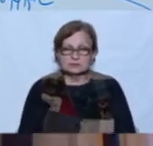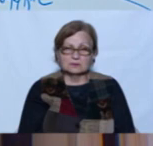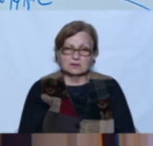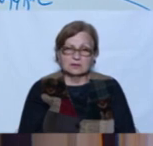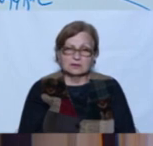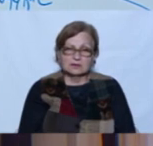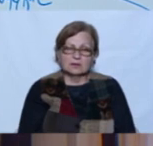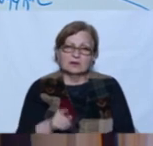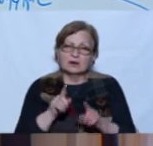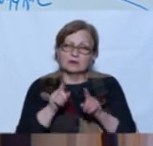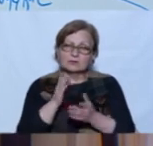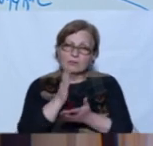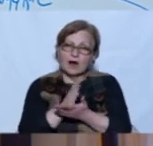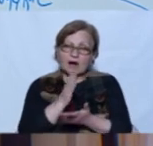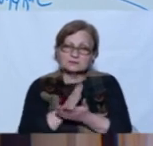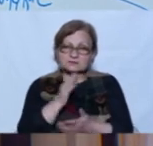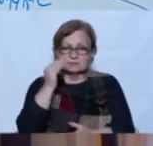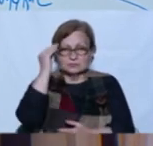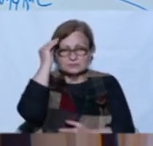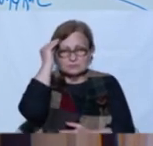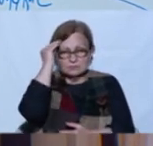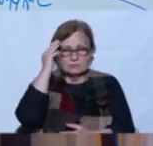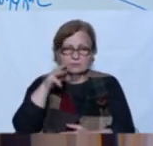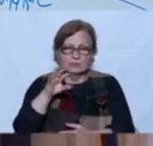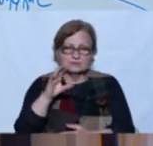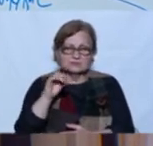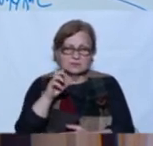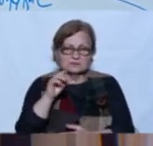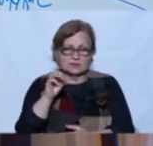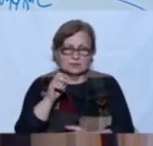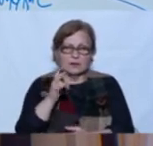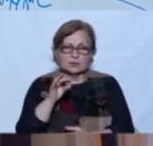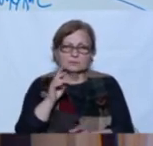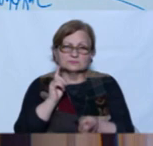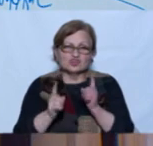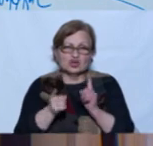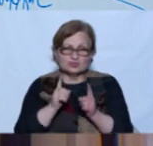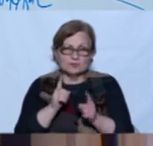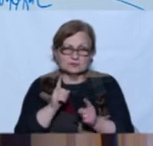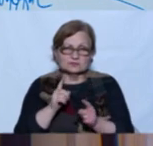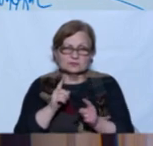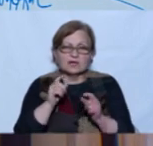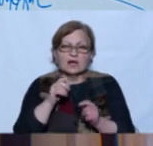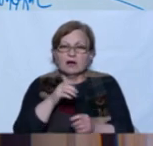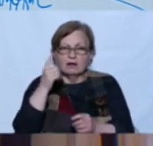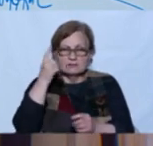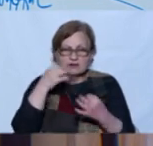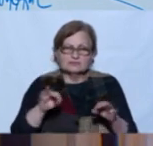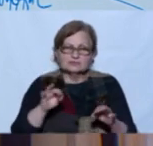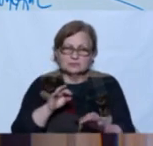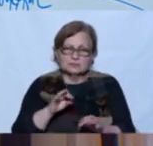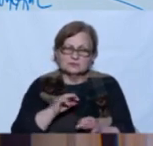რომ არსებობს მოსაზრება, რომ ჭეშმარიტი თავისუფლება შეუძლებელია დიდი პასუხისმგებლობისა